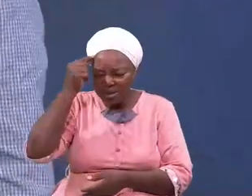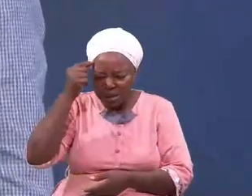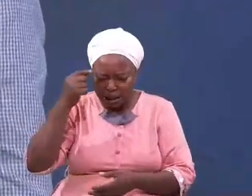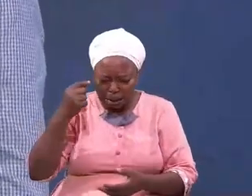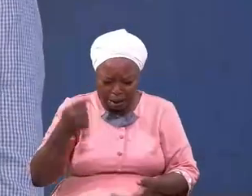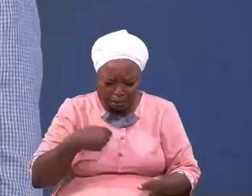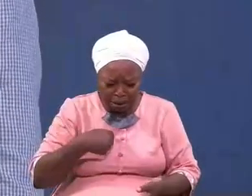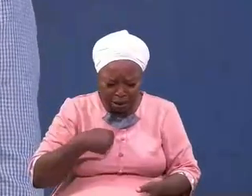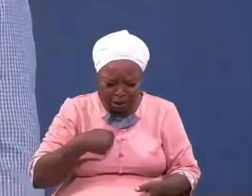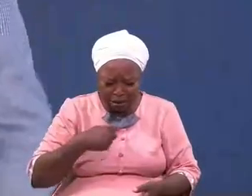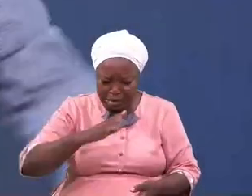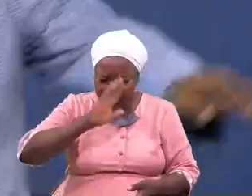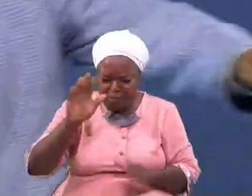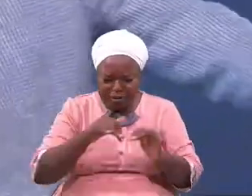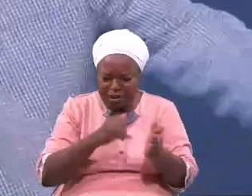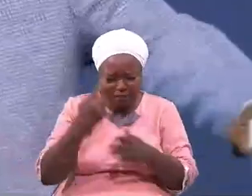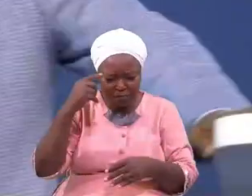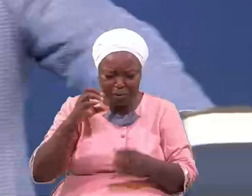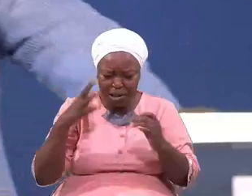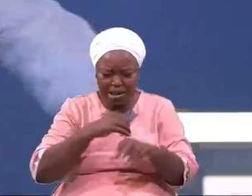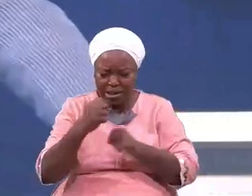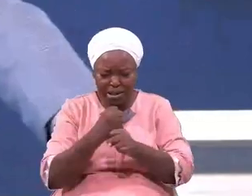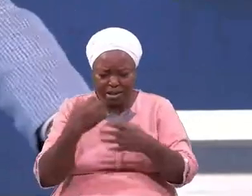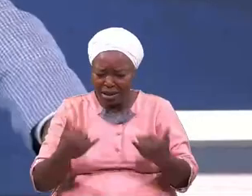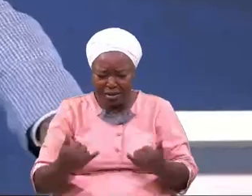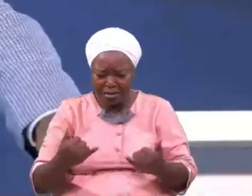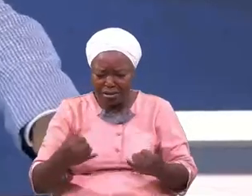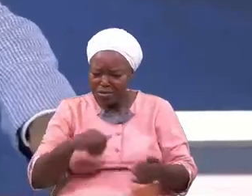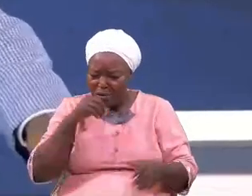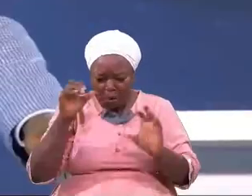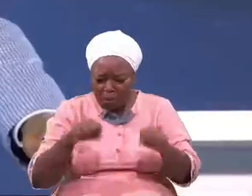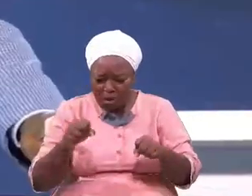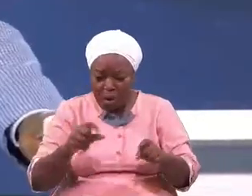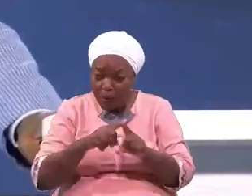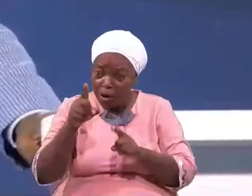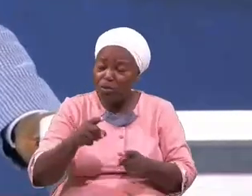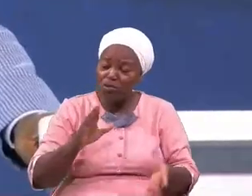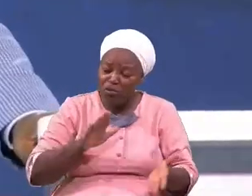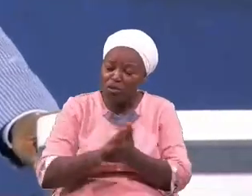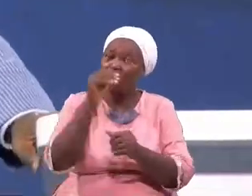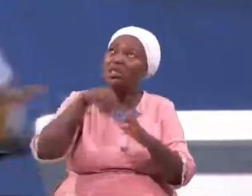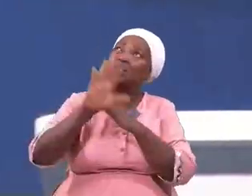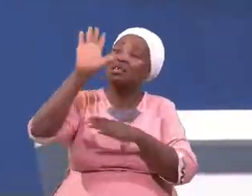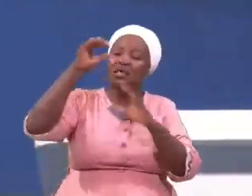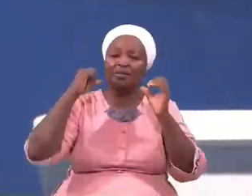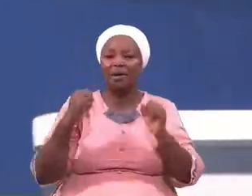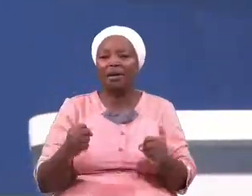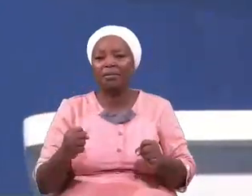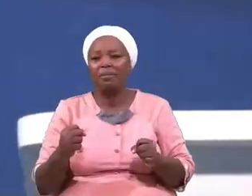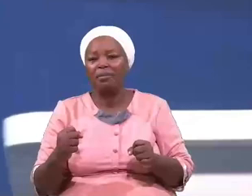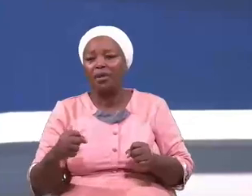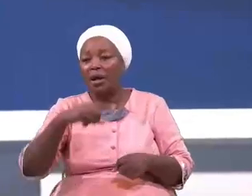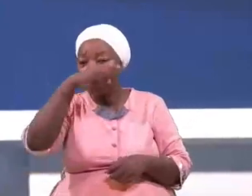N'allez pas dire, mais je n'ai jamais fait ça il y a de cela des années. Mais vous confiez en sa